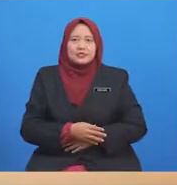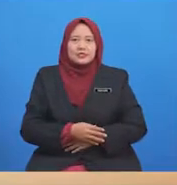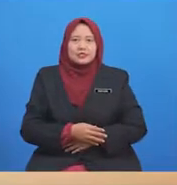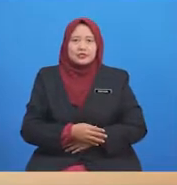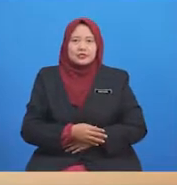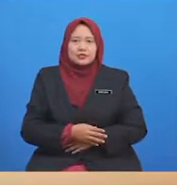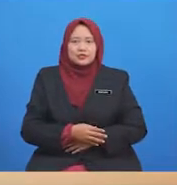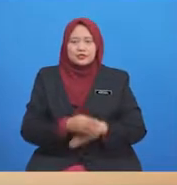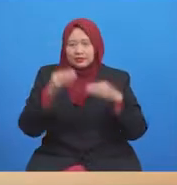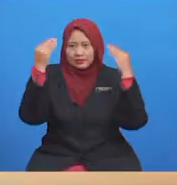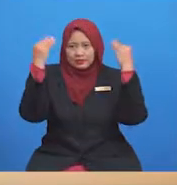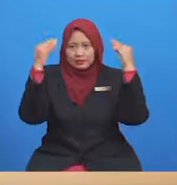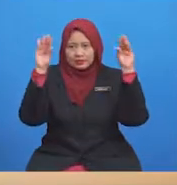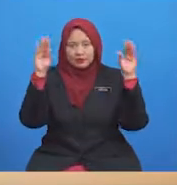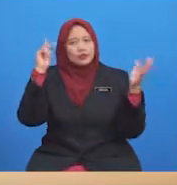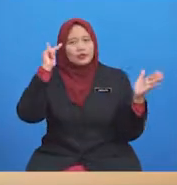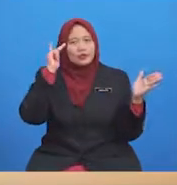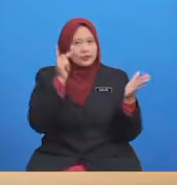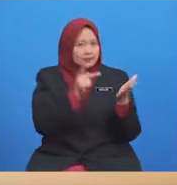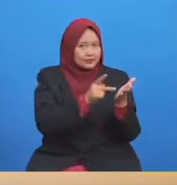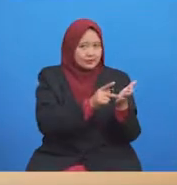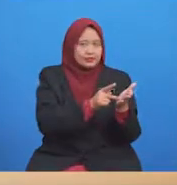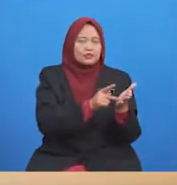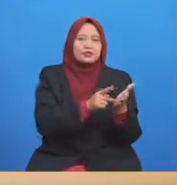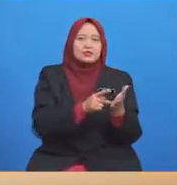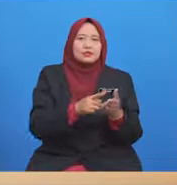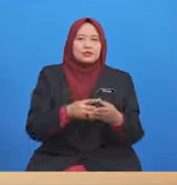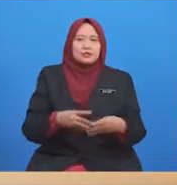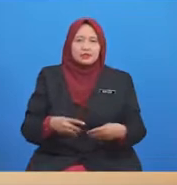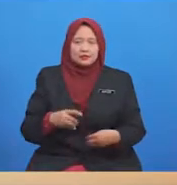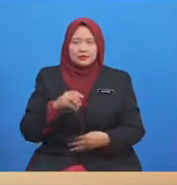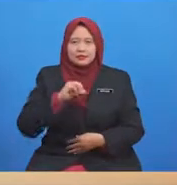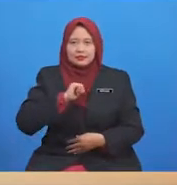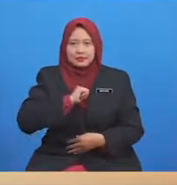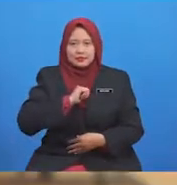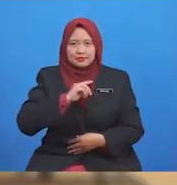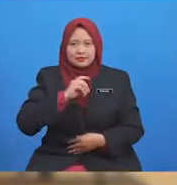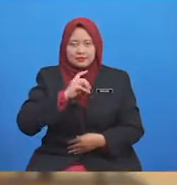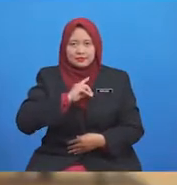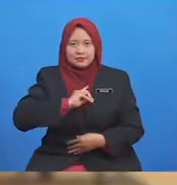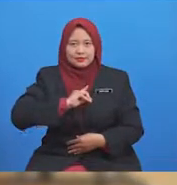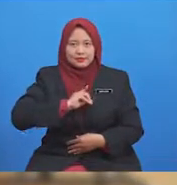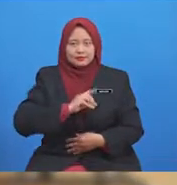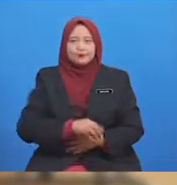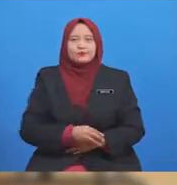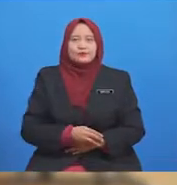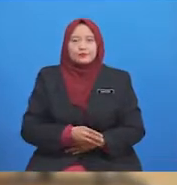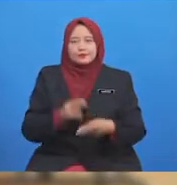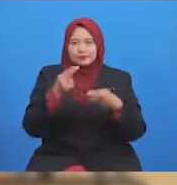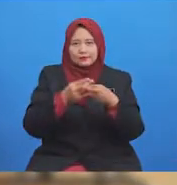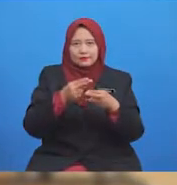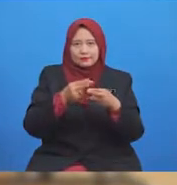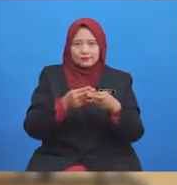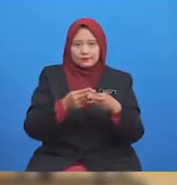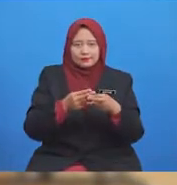cikgu akan perkenalkan diri cikgu terlebih dahulu. Nama cikgu